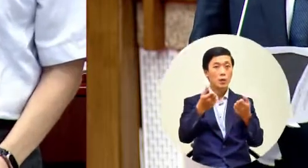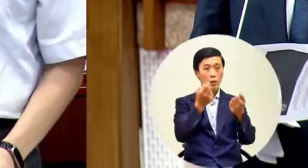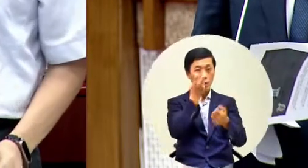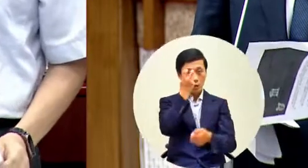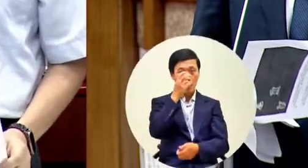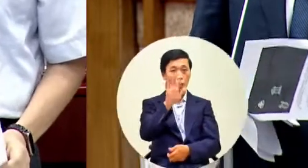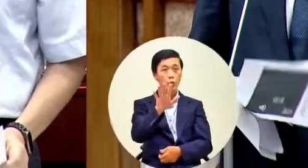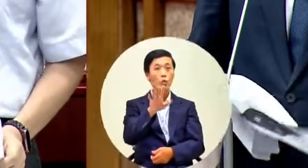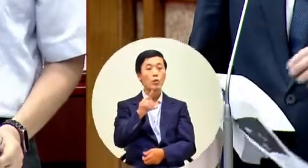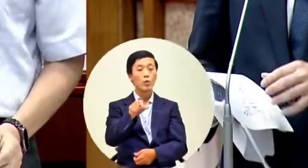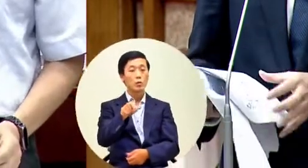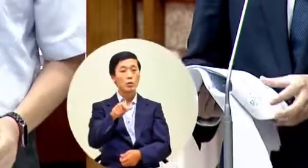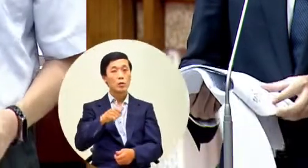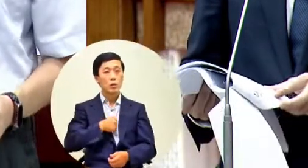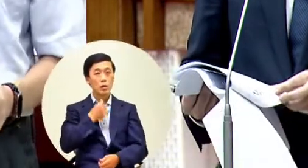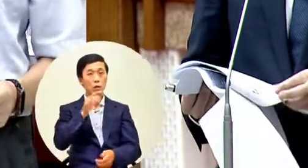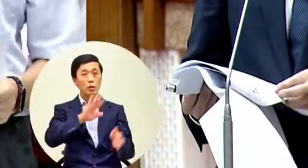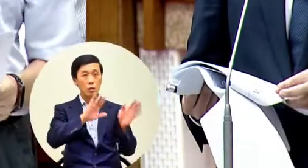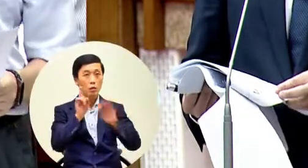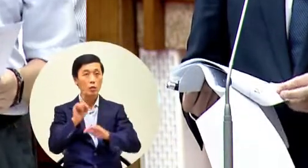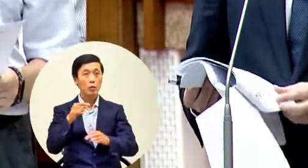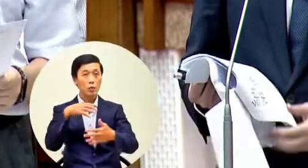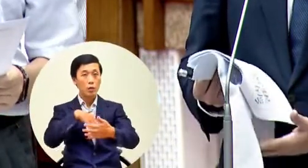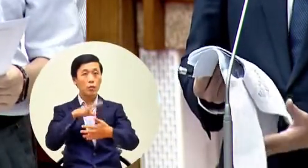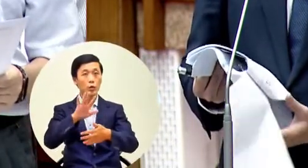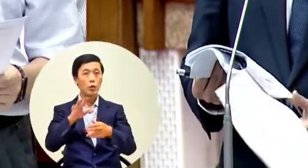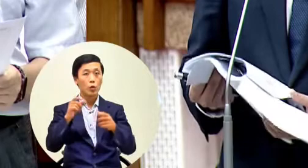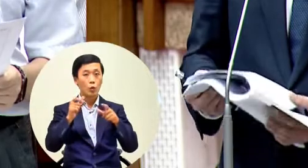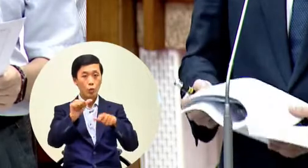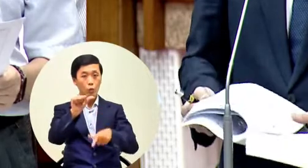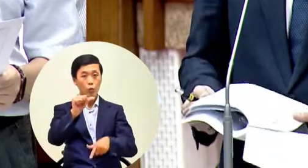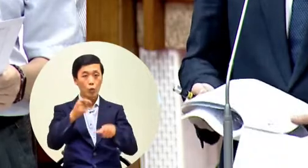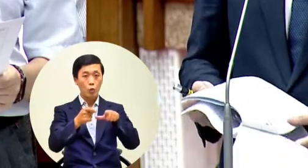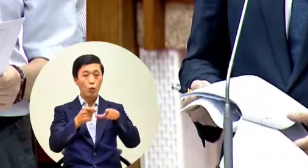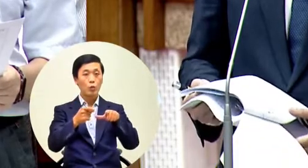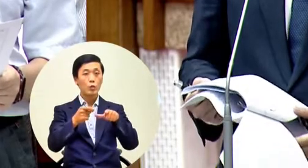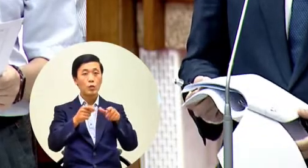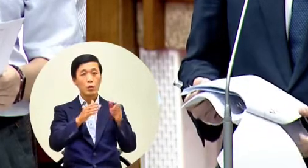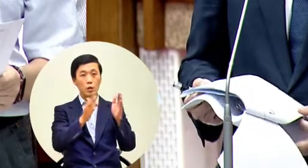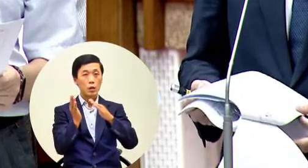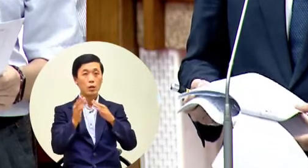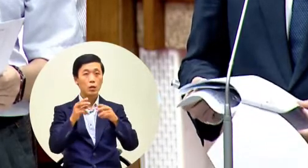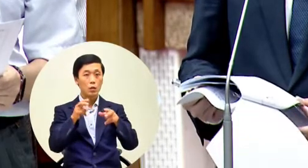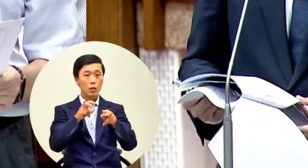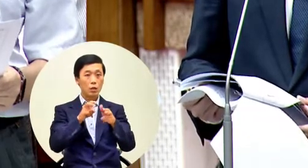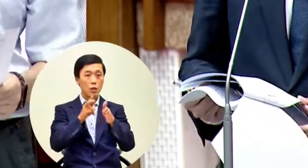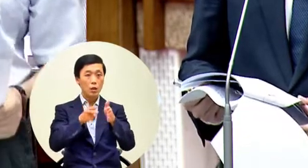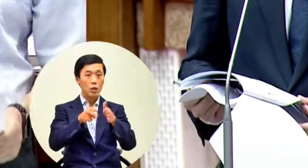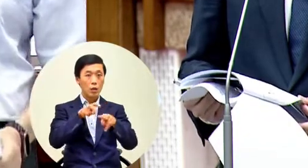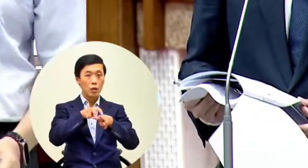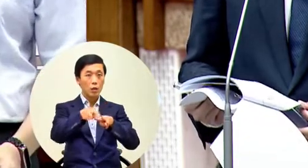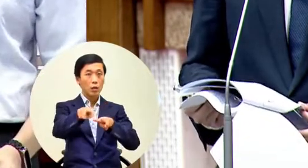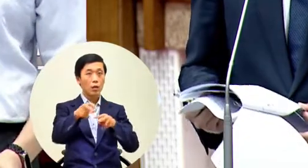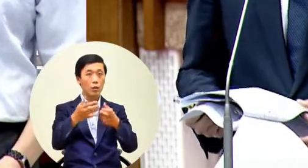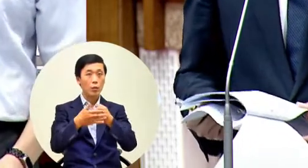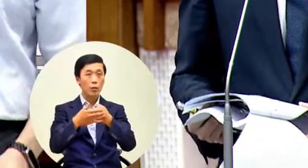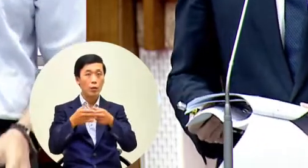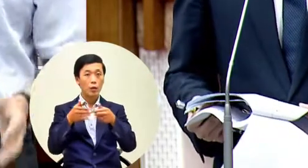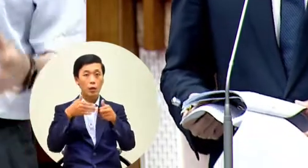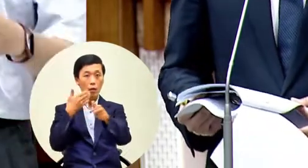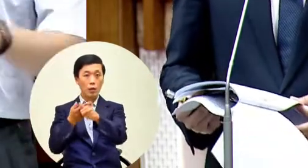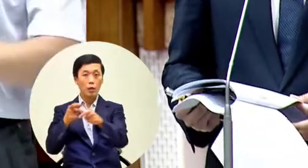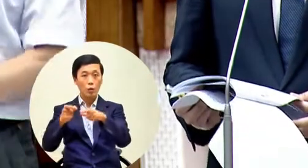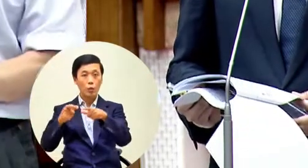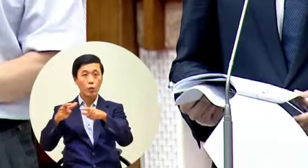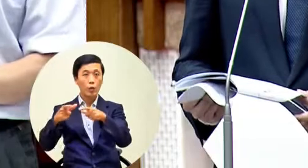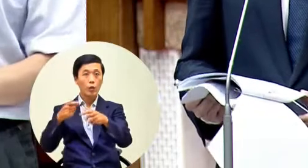是事实上我们这个里面留了五公顷的个铁道保留下来，是供公园用地使用啦。阿公